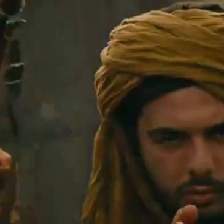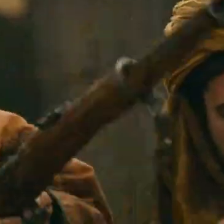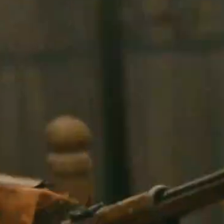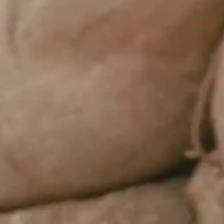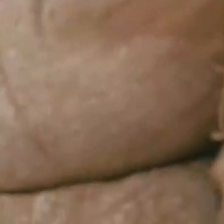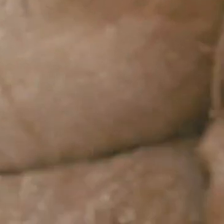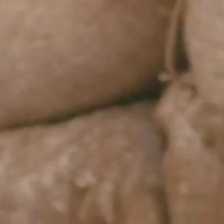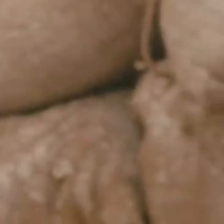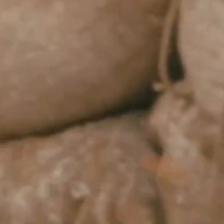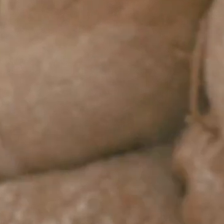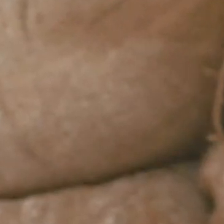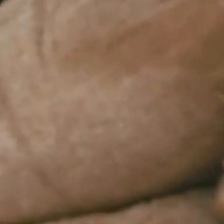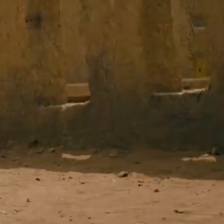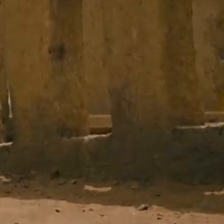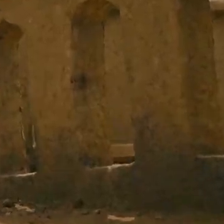ediyor.